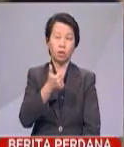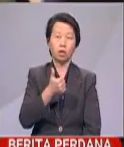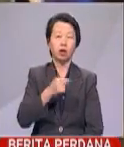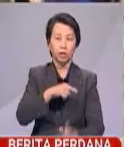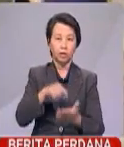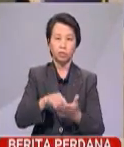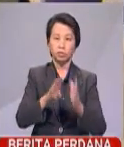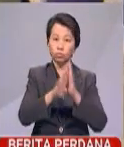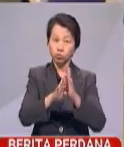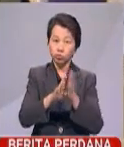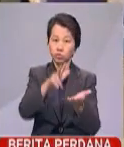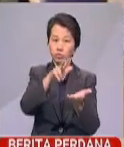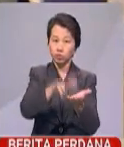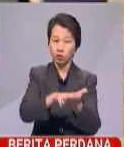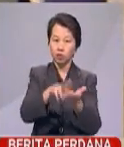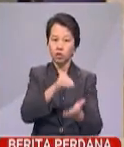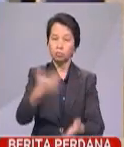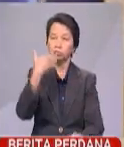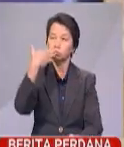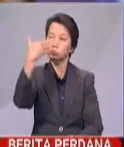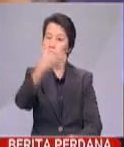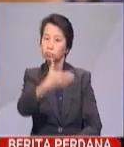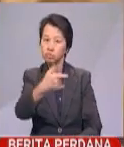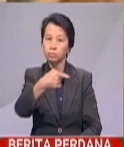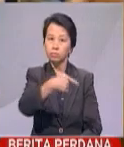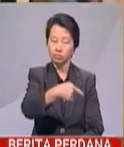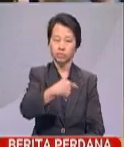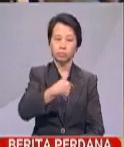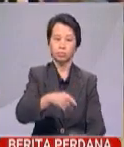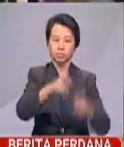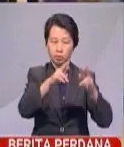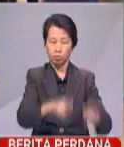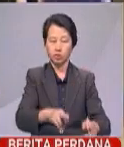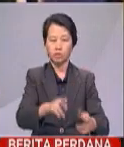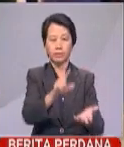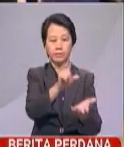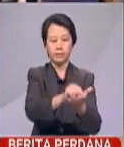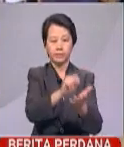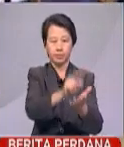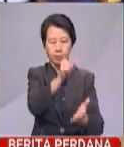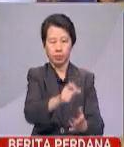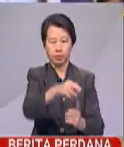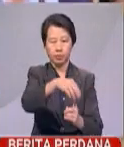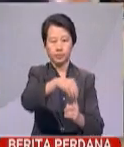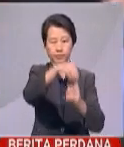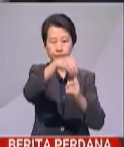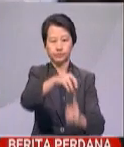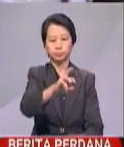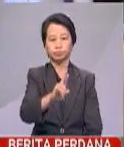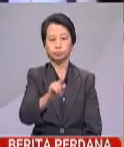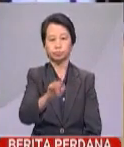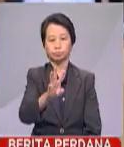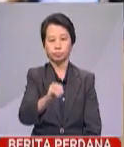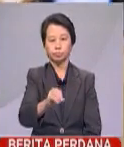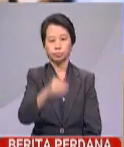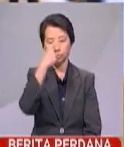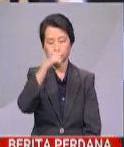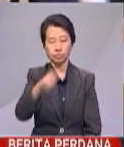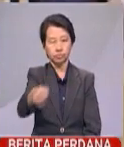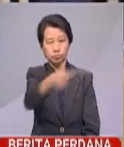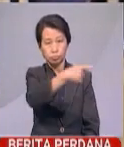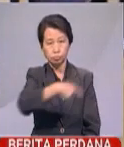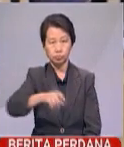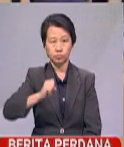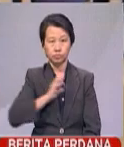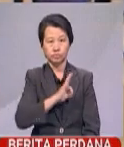bukti pengiktirafan dan penghargaan terhadap warga media khususnya RTM. Dan bagi pihak warga RTM,